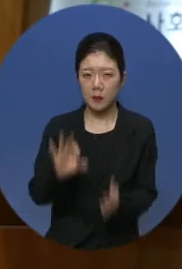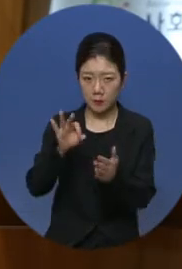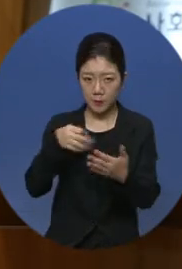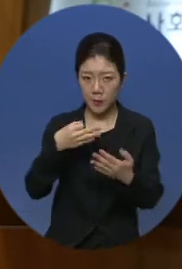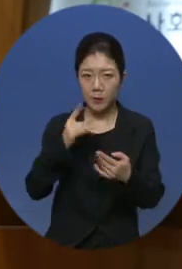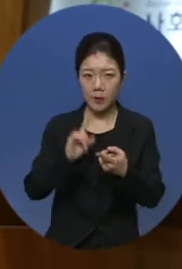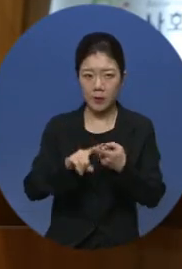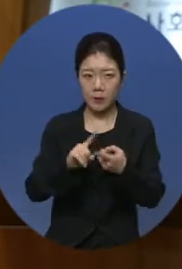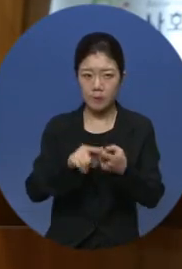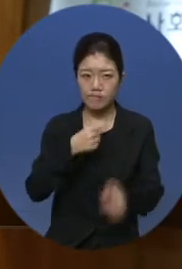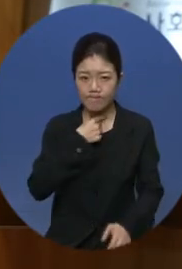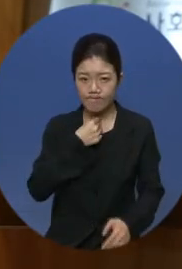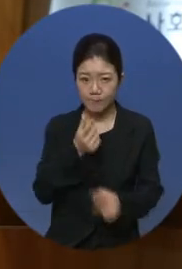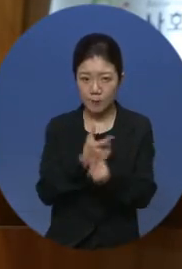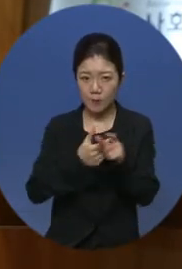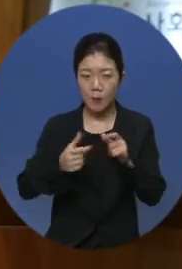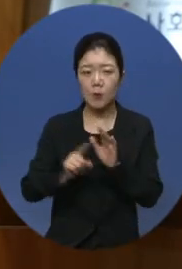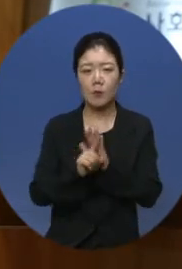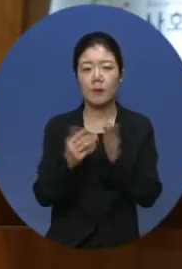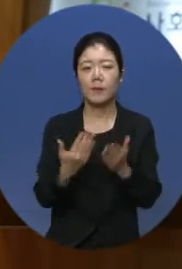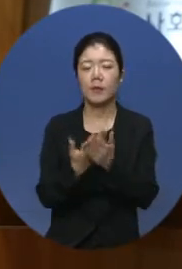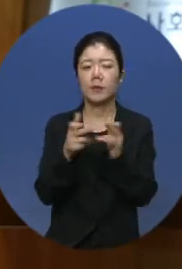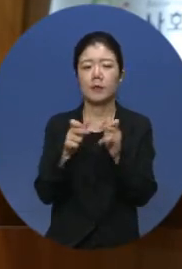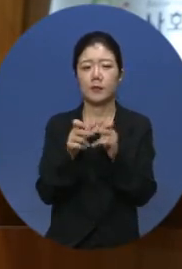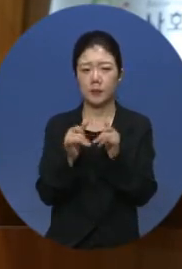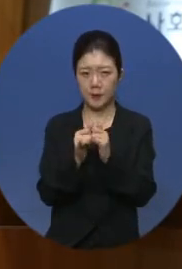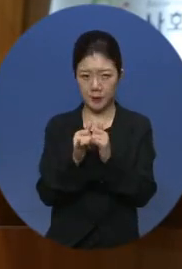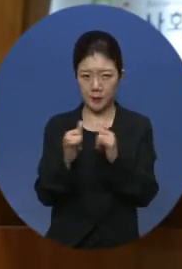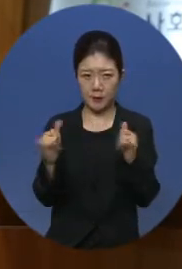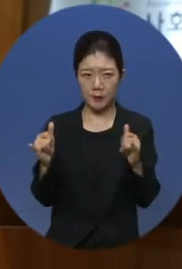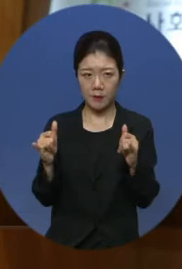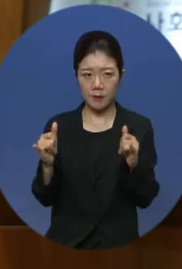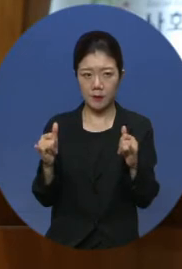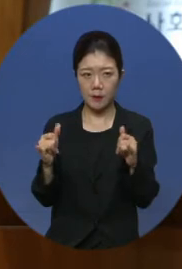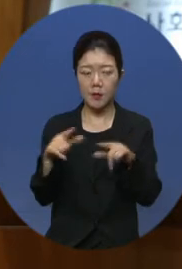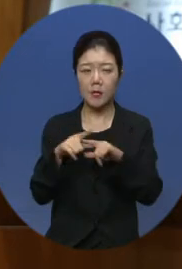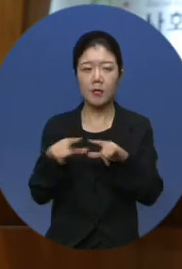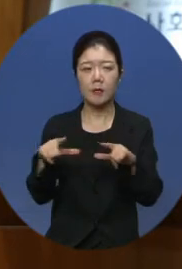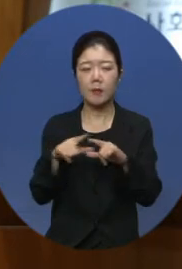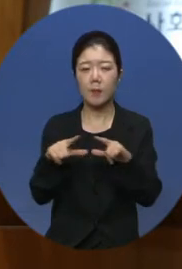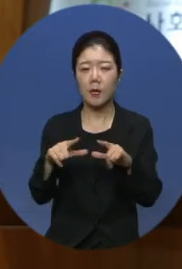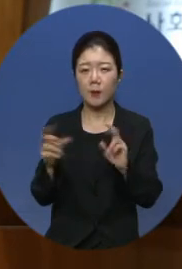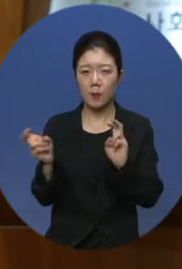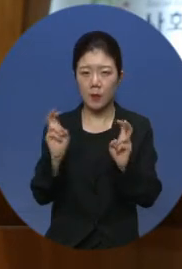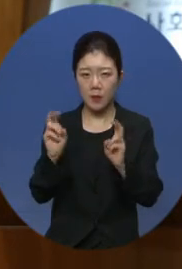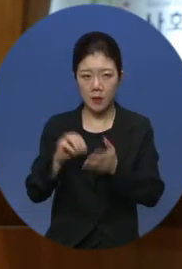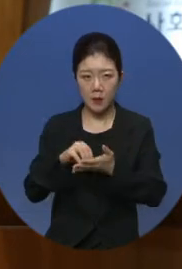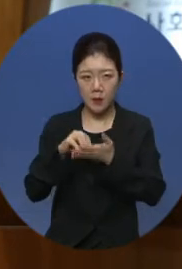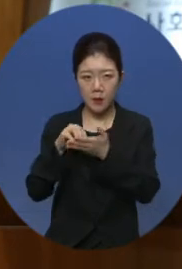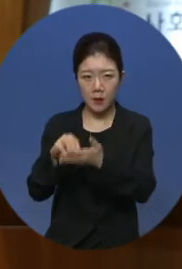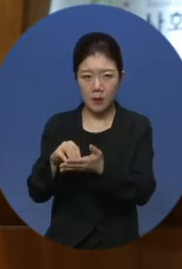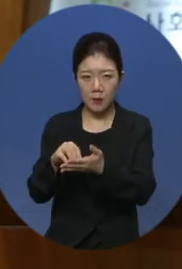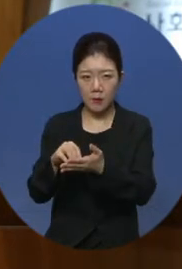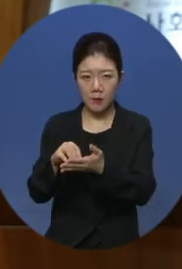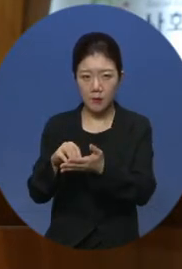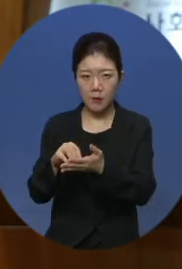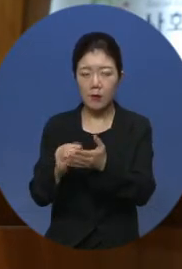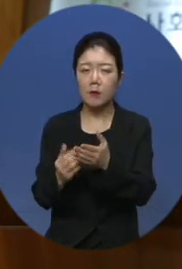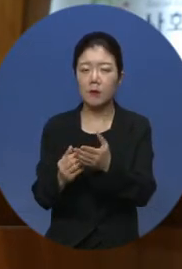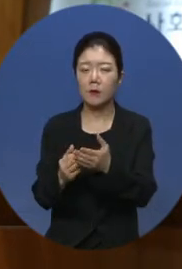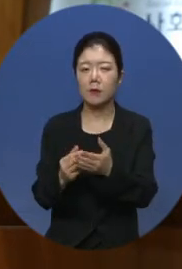급여에 대한 욕구들이 더 높아져가는 발달장애인 분들이 일반 기업 시장으로 들어와서 고용이 일어날 수